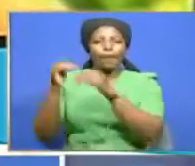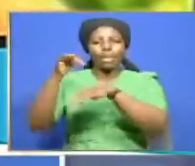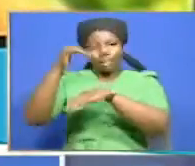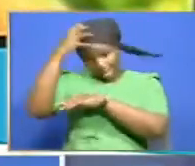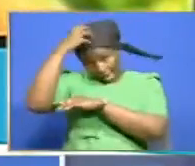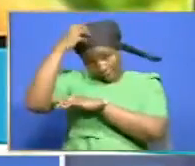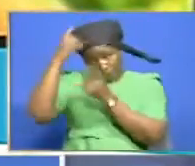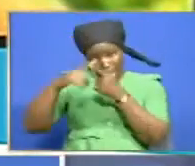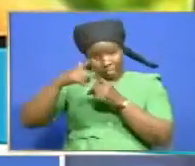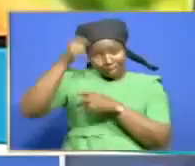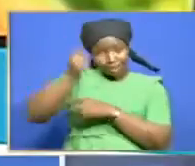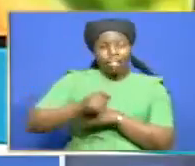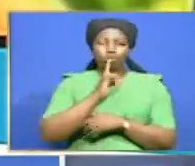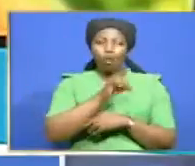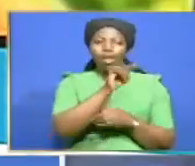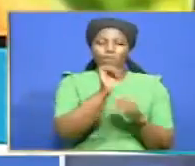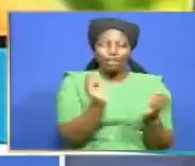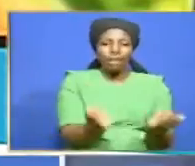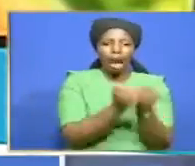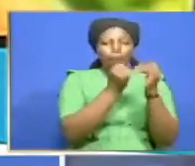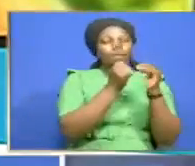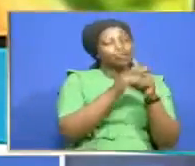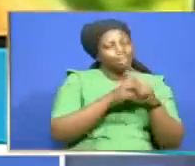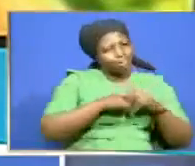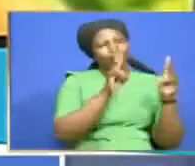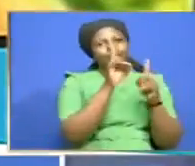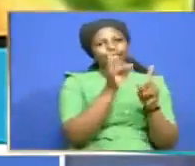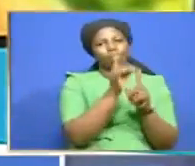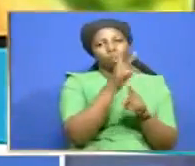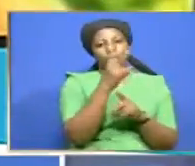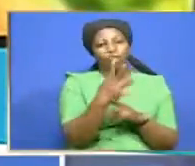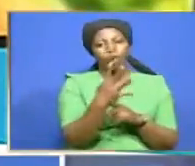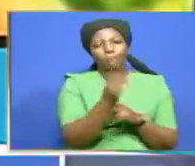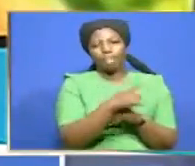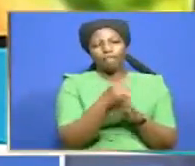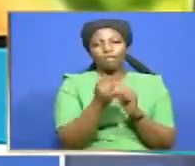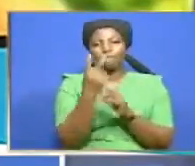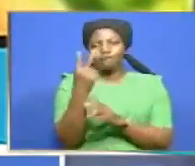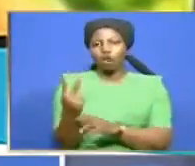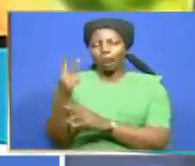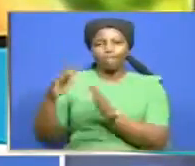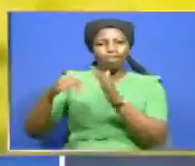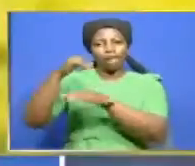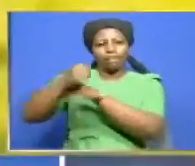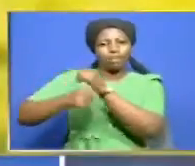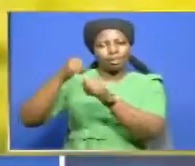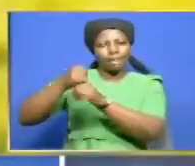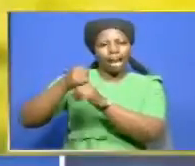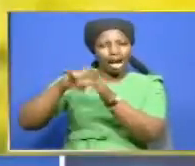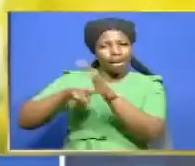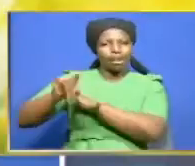vikao hivyo vianze tarehe 24 mwezi Februari mwakani katika mahakama ya Milimani.